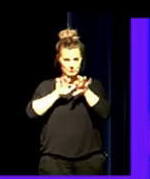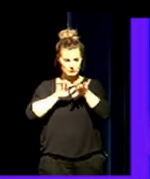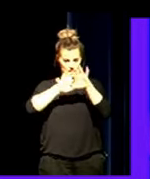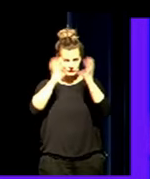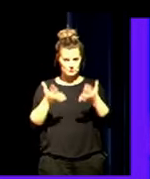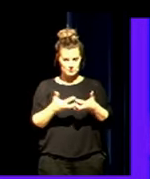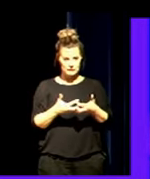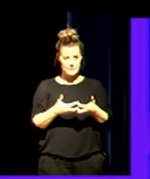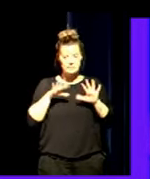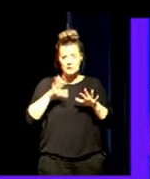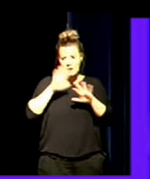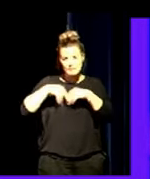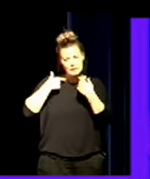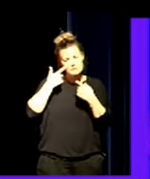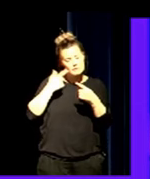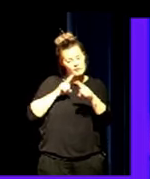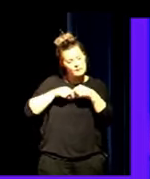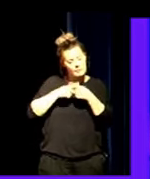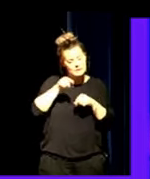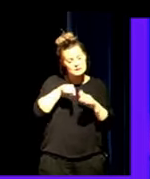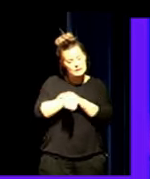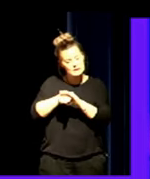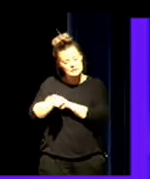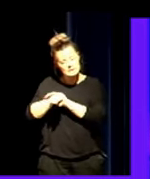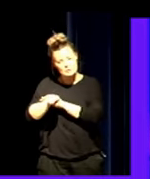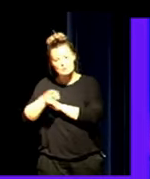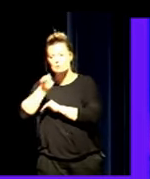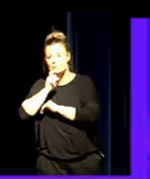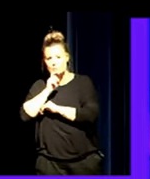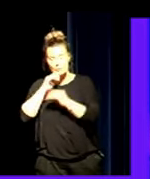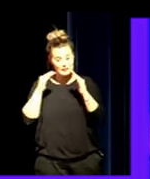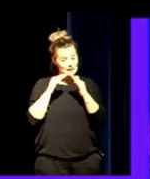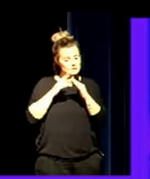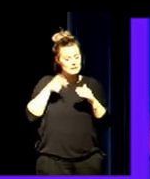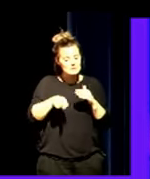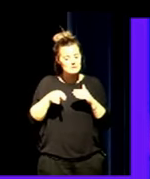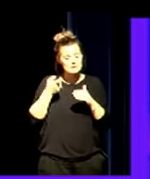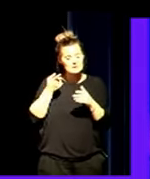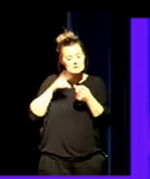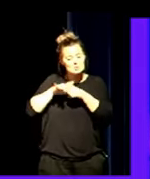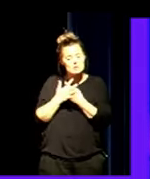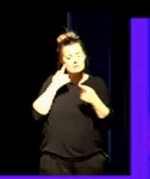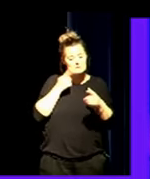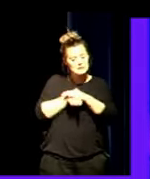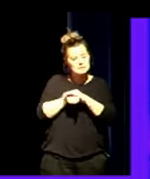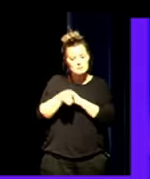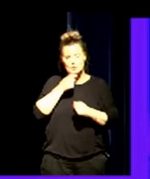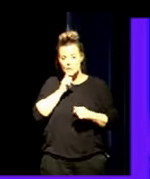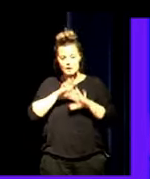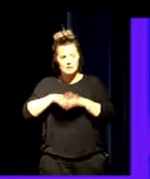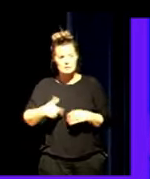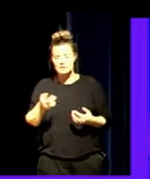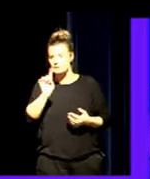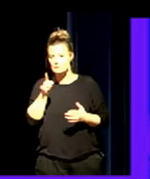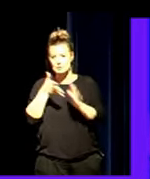gestionatzen ari diren, barneko dinamika, etzeko dinamika. Orduan, askotan ez dugu inpintzea, ez da, ez dugu ikini